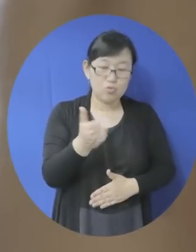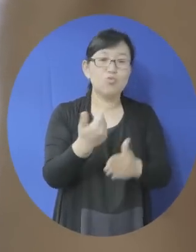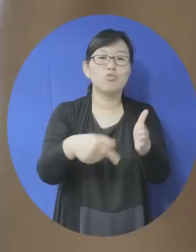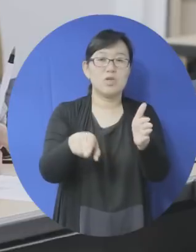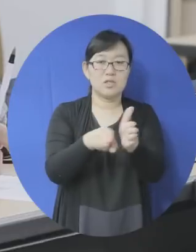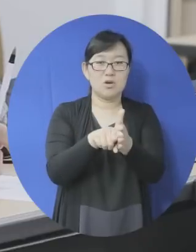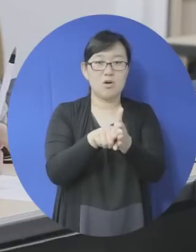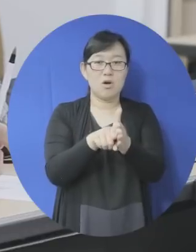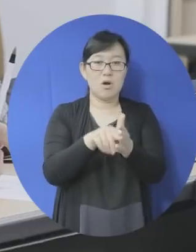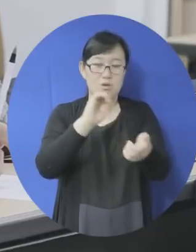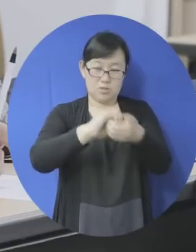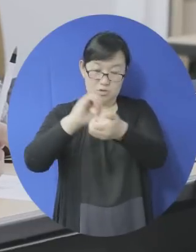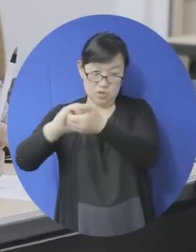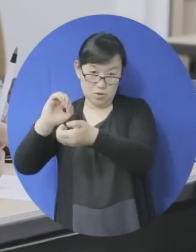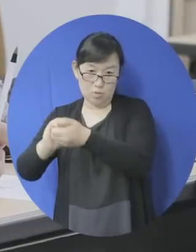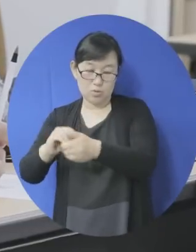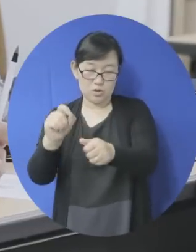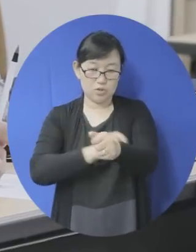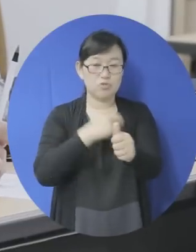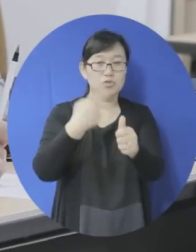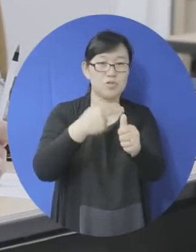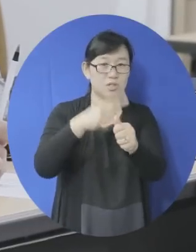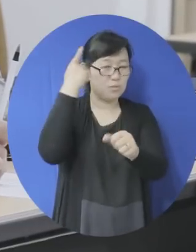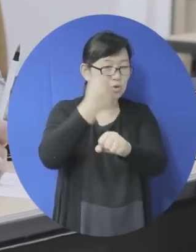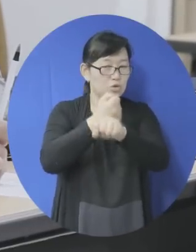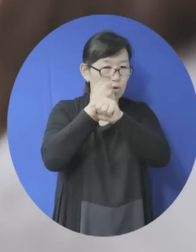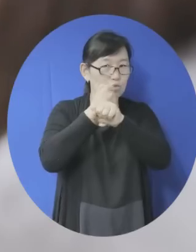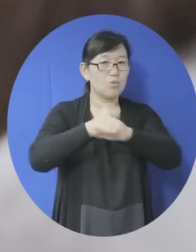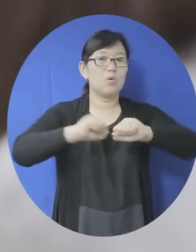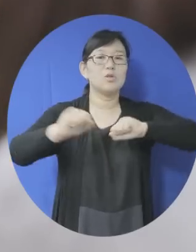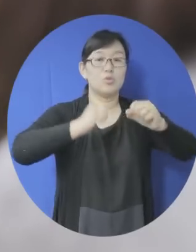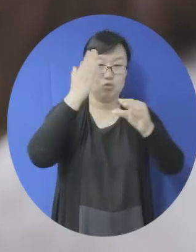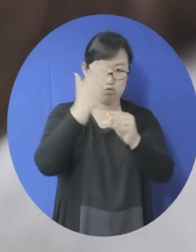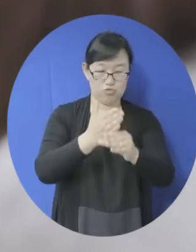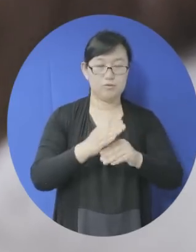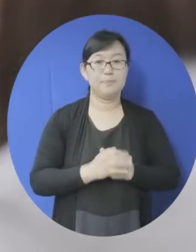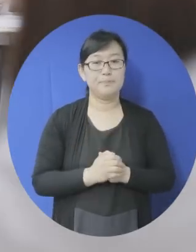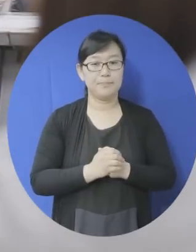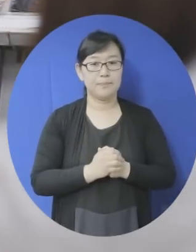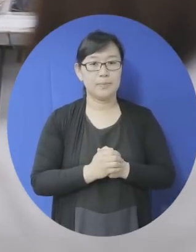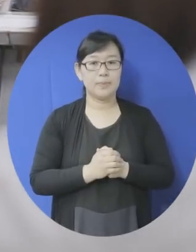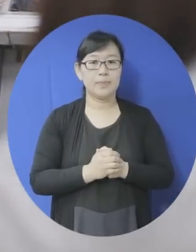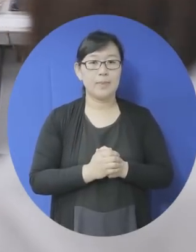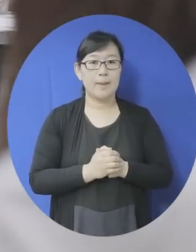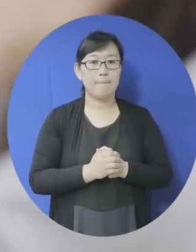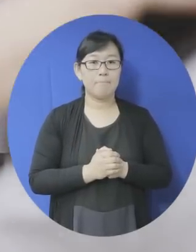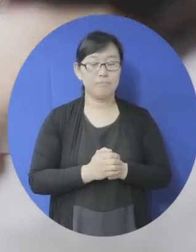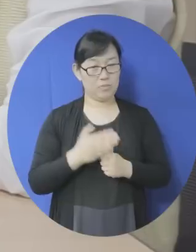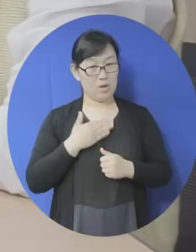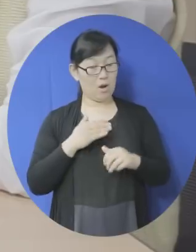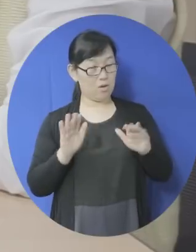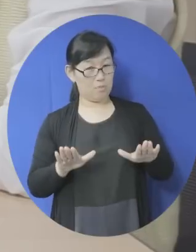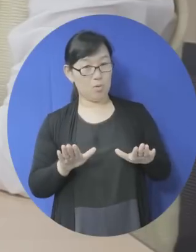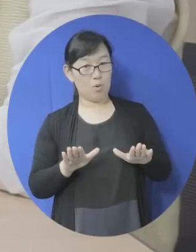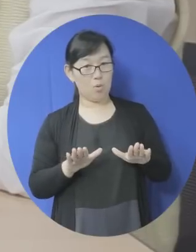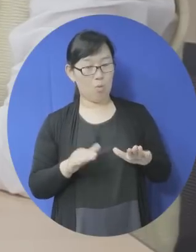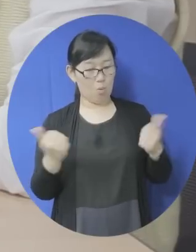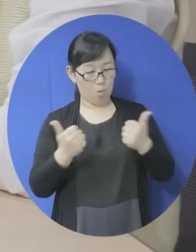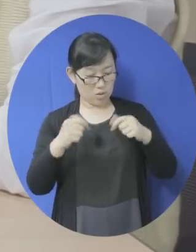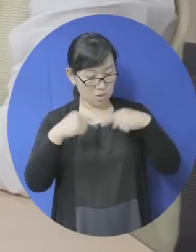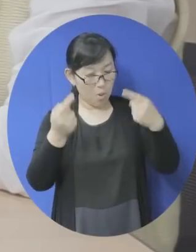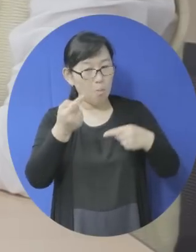전문성 향상을 위해 정기적으로 특수교사 연구회도 열리고 있습니다. 선생님, 제가 이번